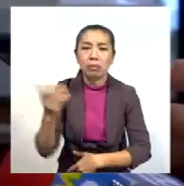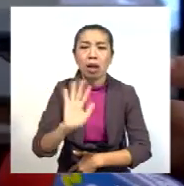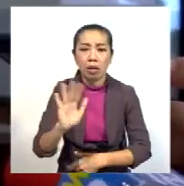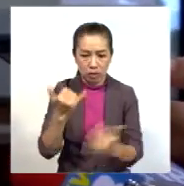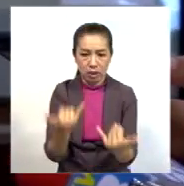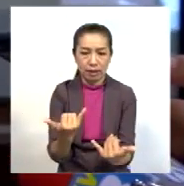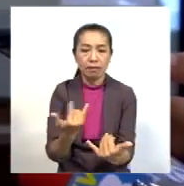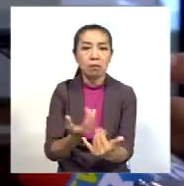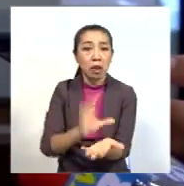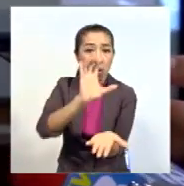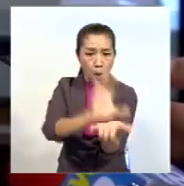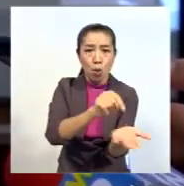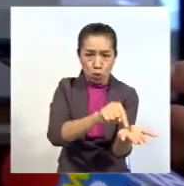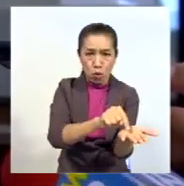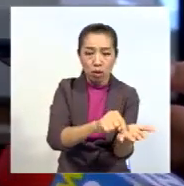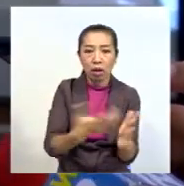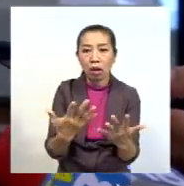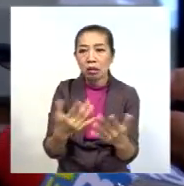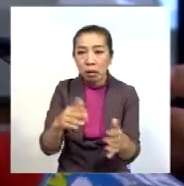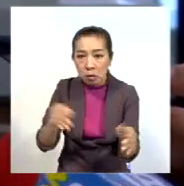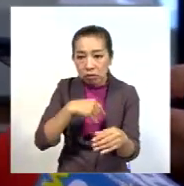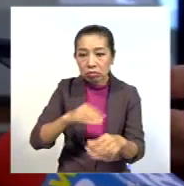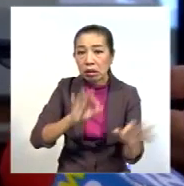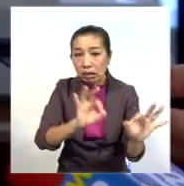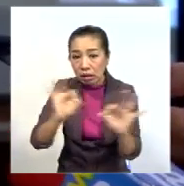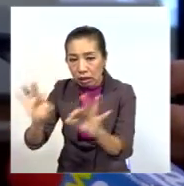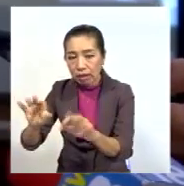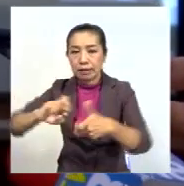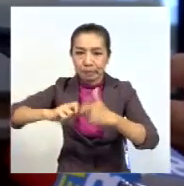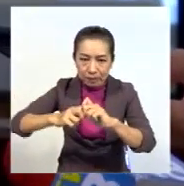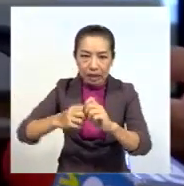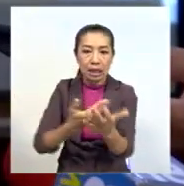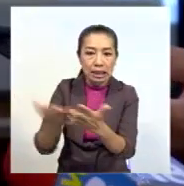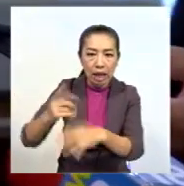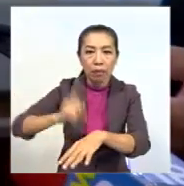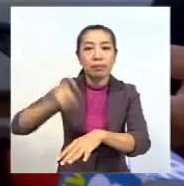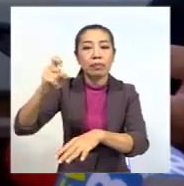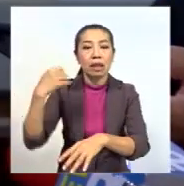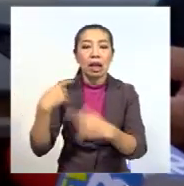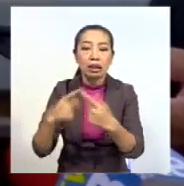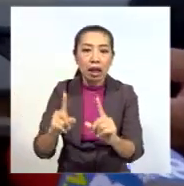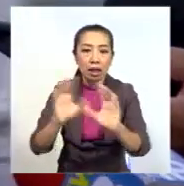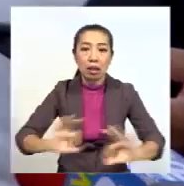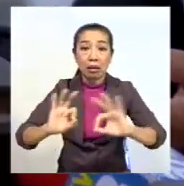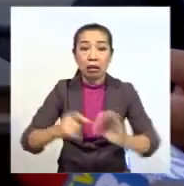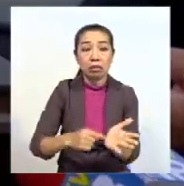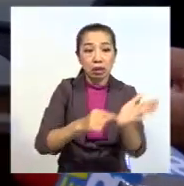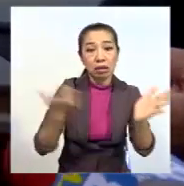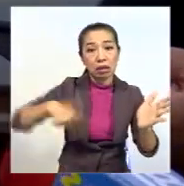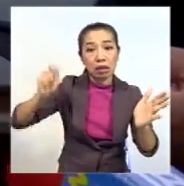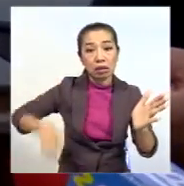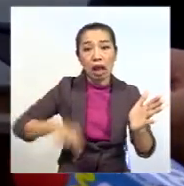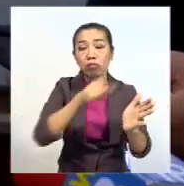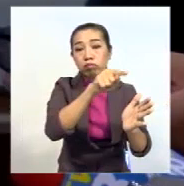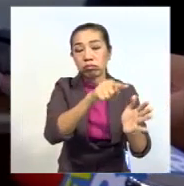าในการที่จะระบายเงินออกไปเนี่ยมันจะไม่ค่อยมีแต่ว่าทั้งนี้ทั้งนั้นก็ขึ้นอยู่กับดุลยพินิจของศาลนะเราค